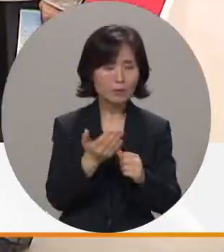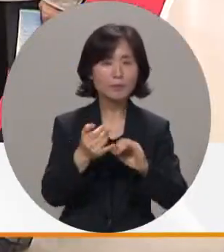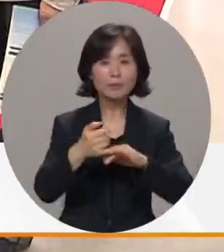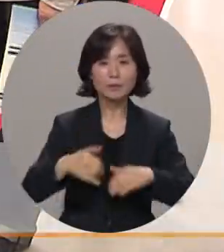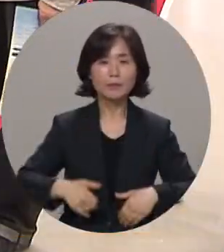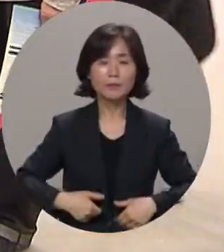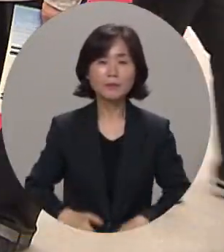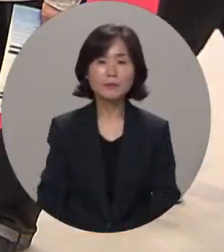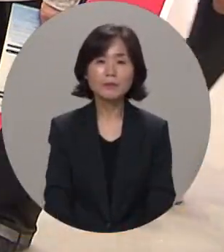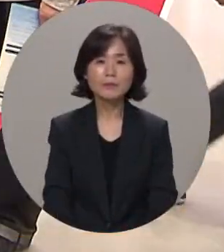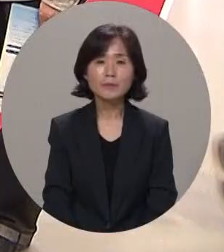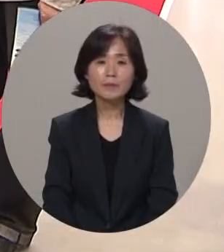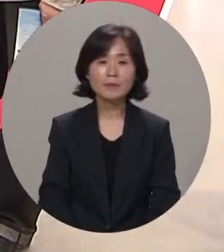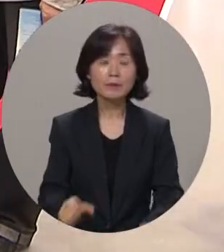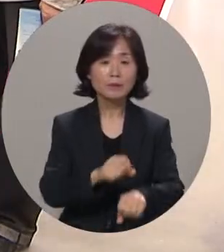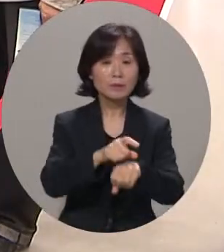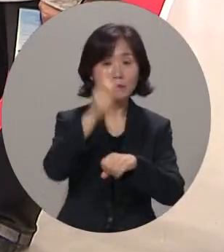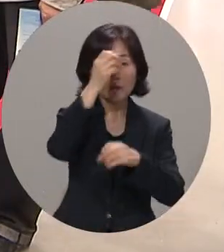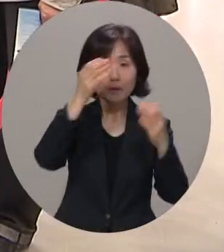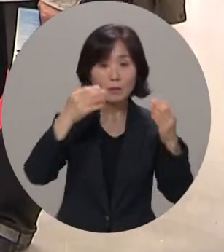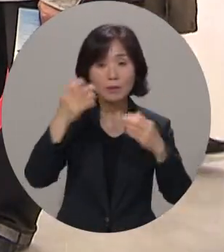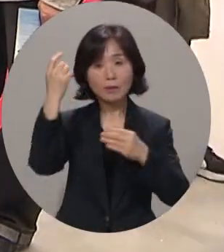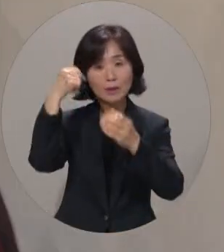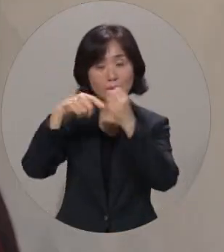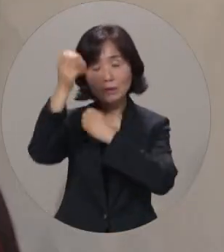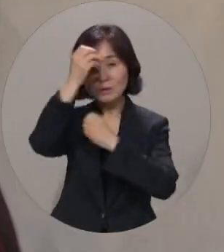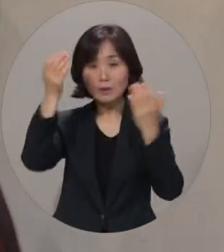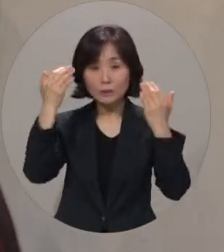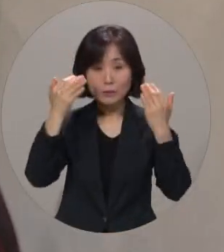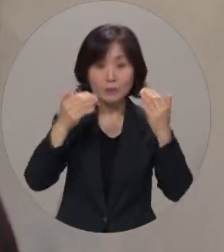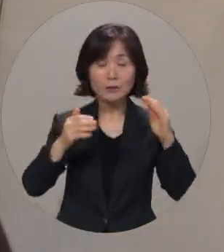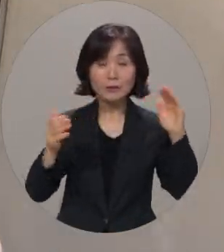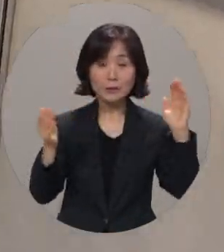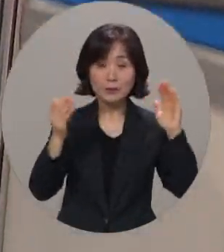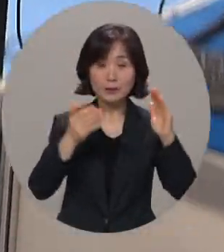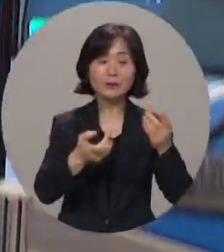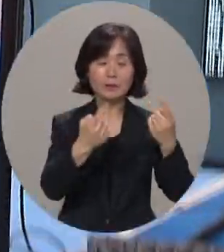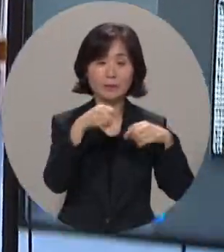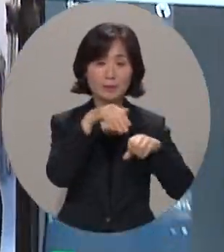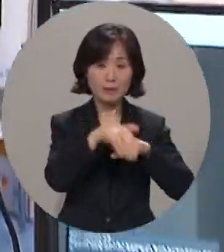같습니다. 특성화고와 과학고 학생들을 위한 참여형 전시도